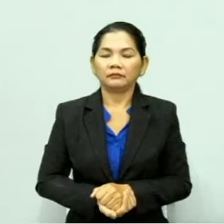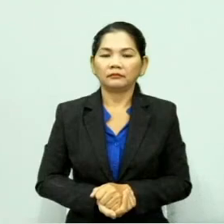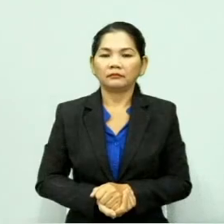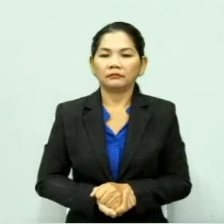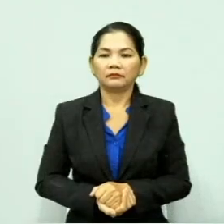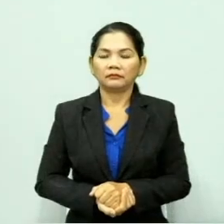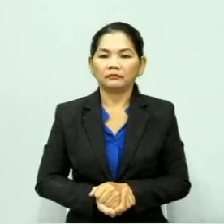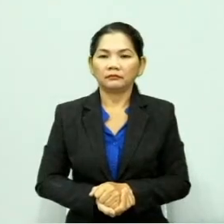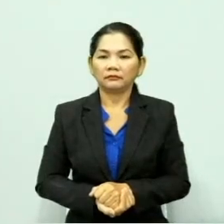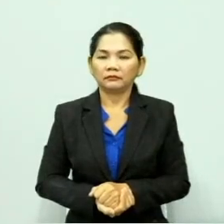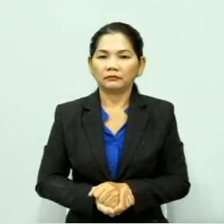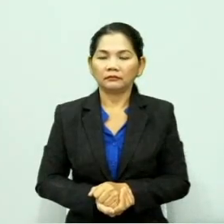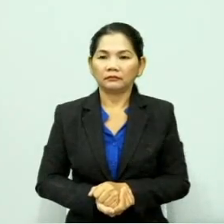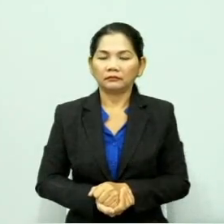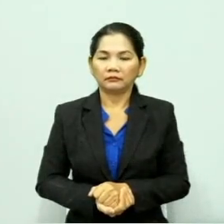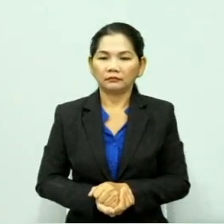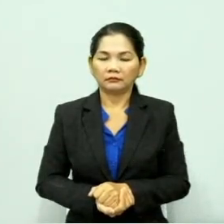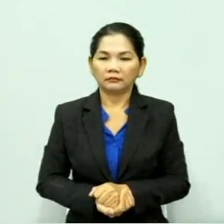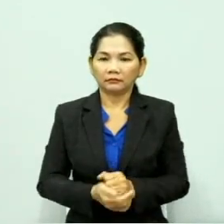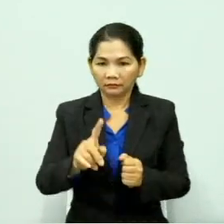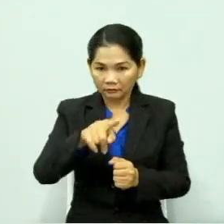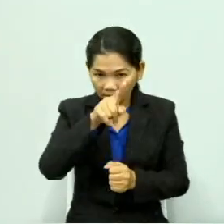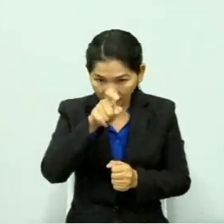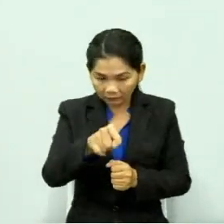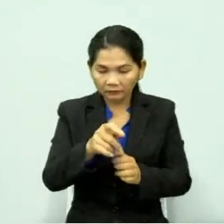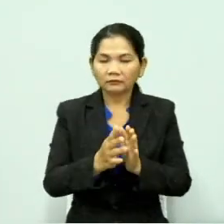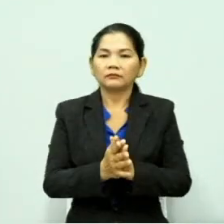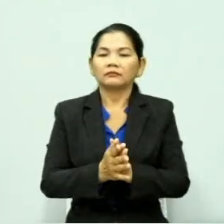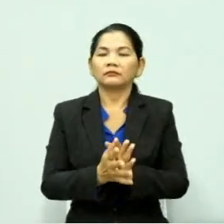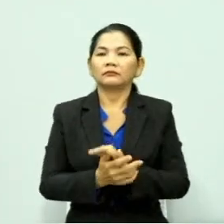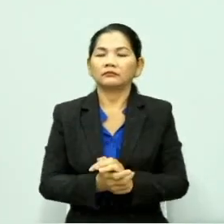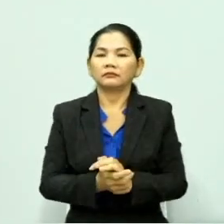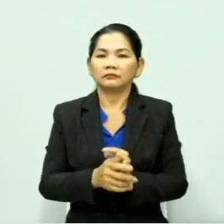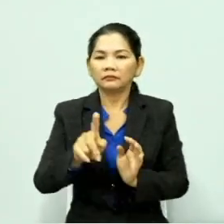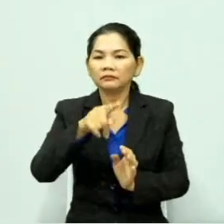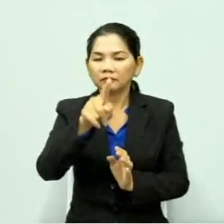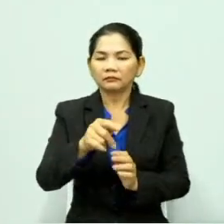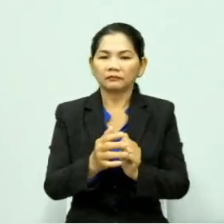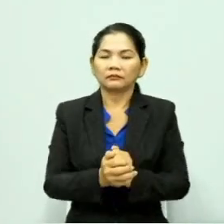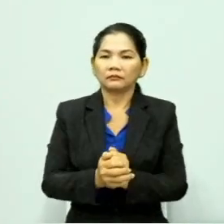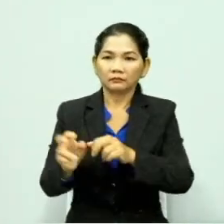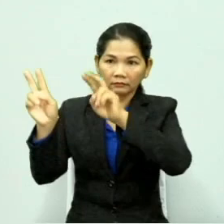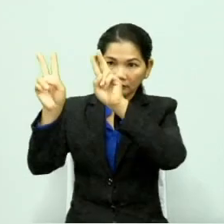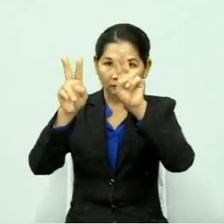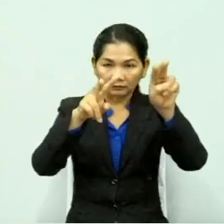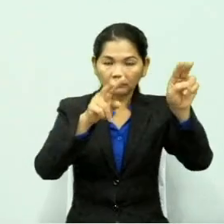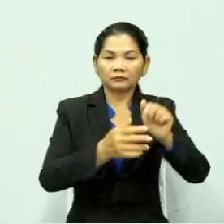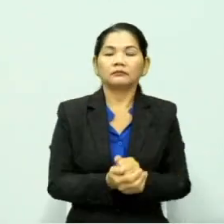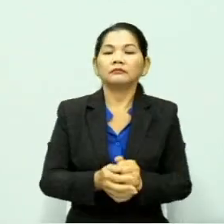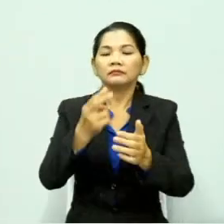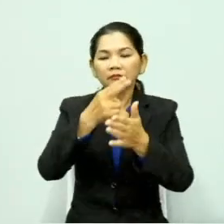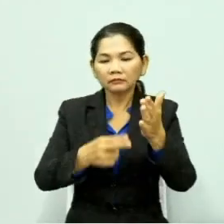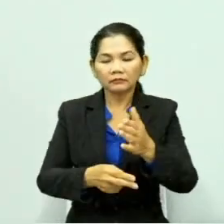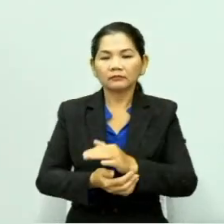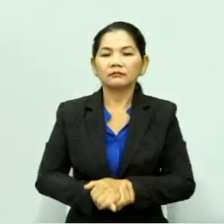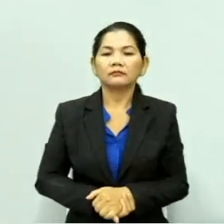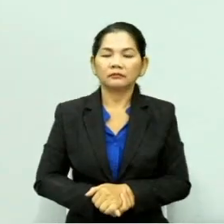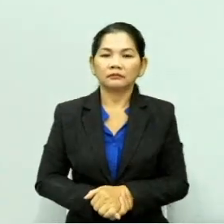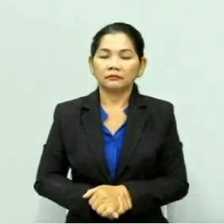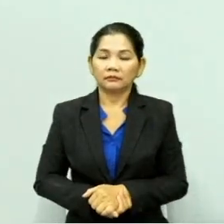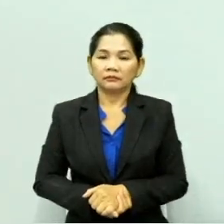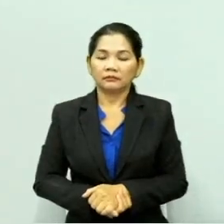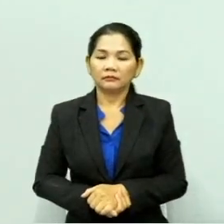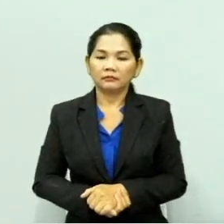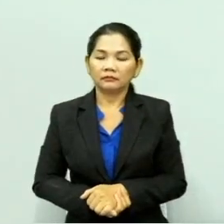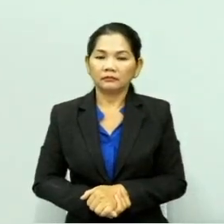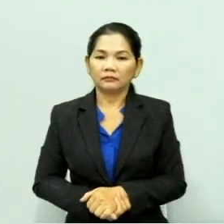chà chẳng con bơ mớ ta được không xung đồ tìm mùi nế cái xua chà cái xua còn lại tìm chó đặt chiều vậy ta con chà còn lại